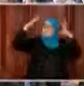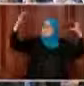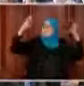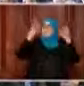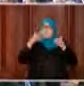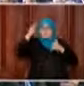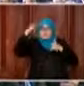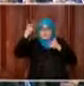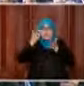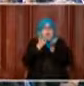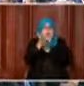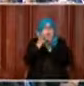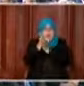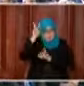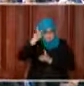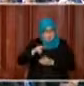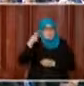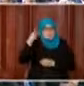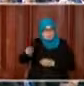وحقوقهم مشروعة،